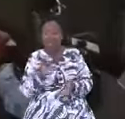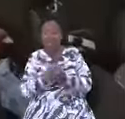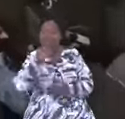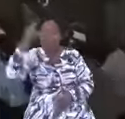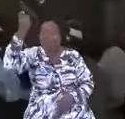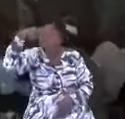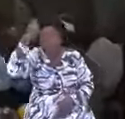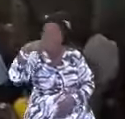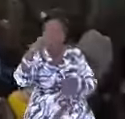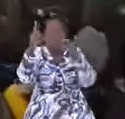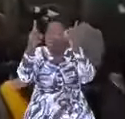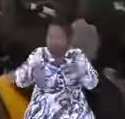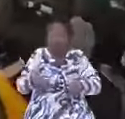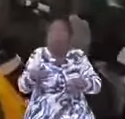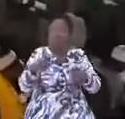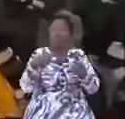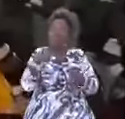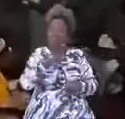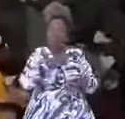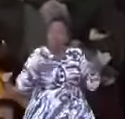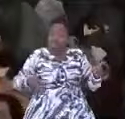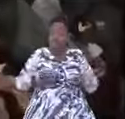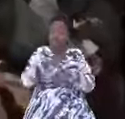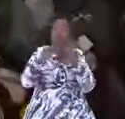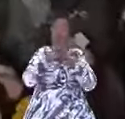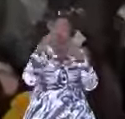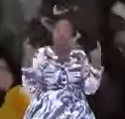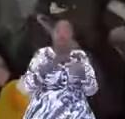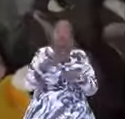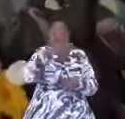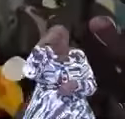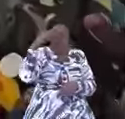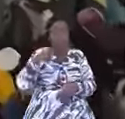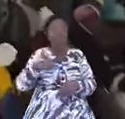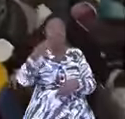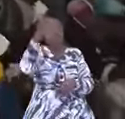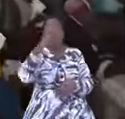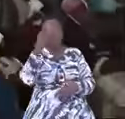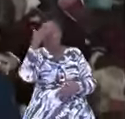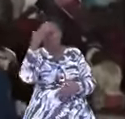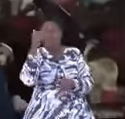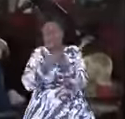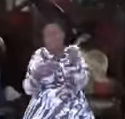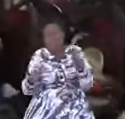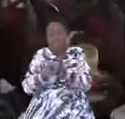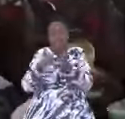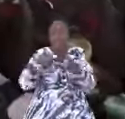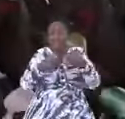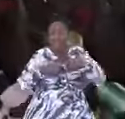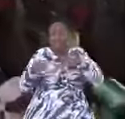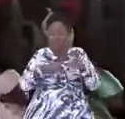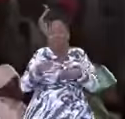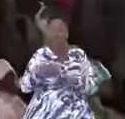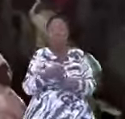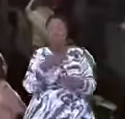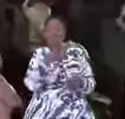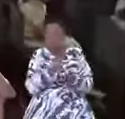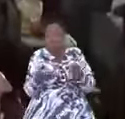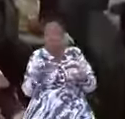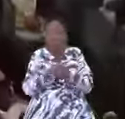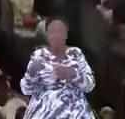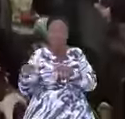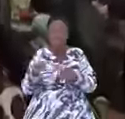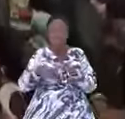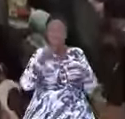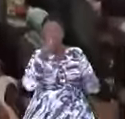pas au seigneur il connaît d'ailleurs toutes choses que tu as des as 20 et qu'on a tous ceux que la vendit il sait pas tout nous avons